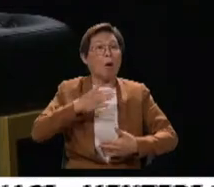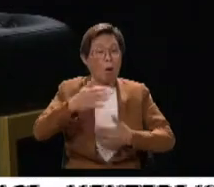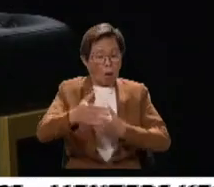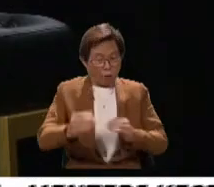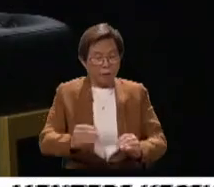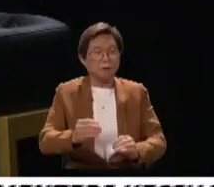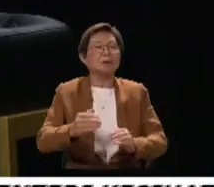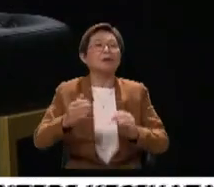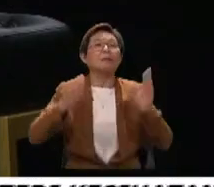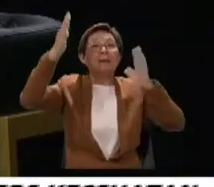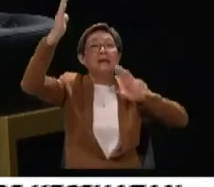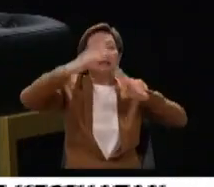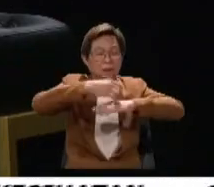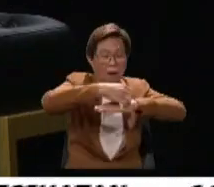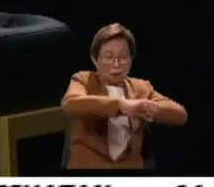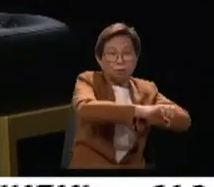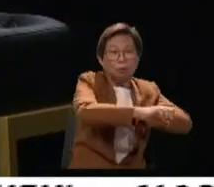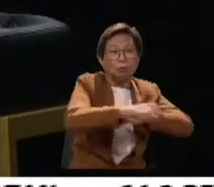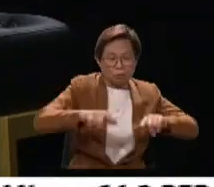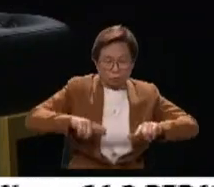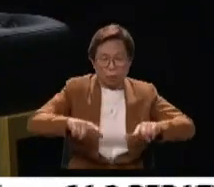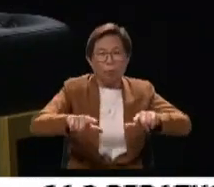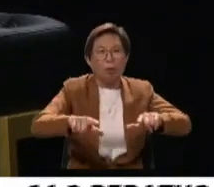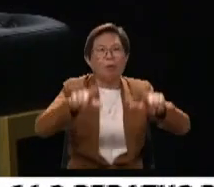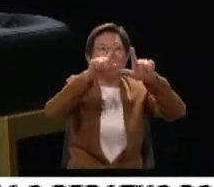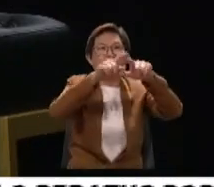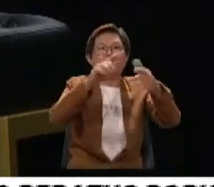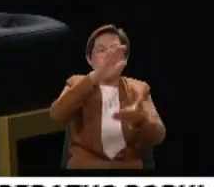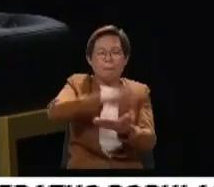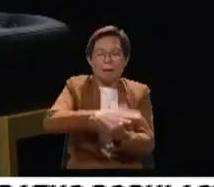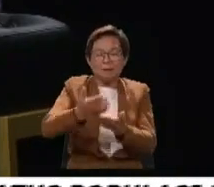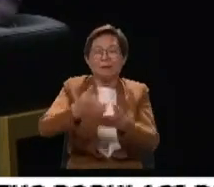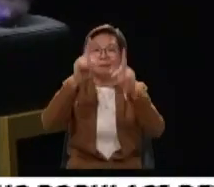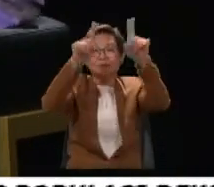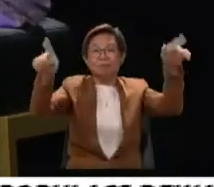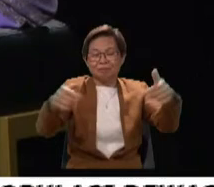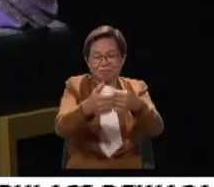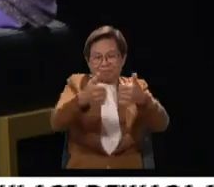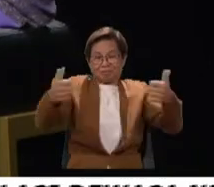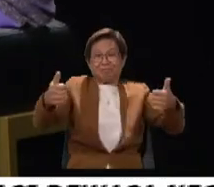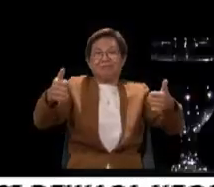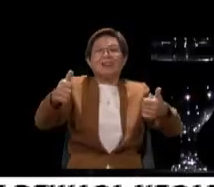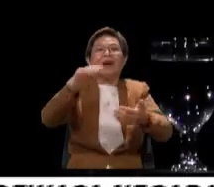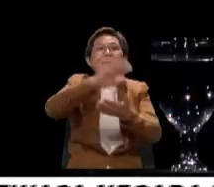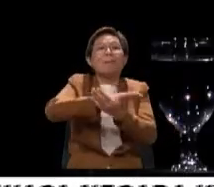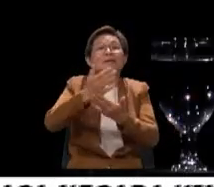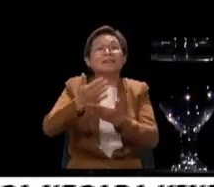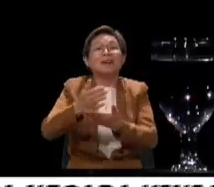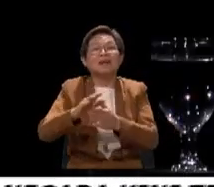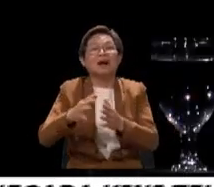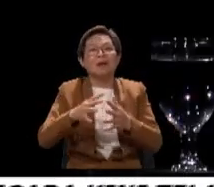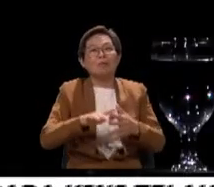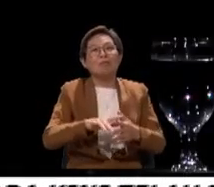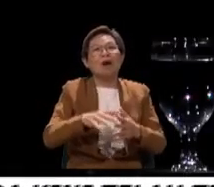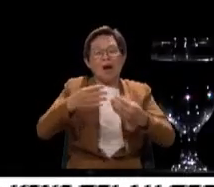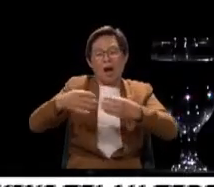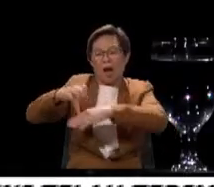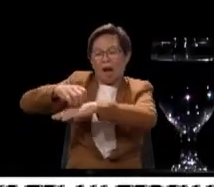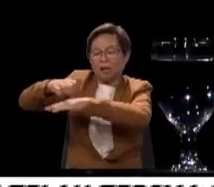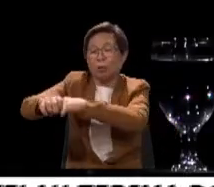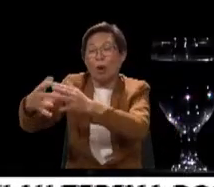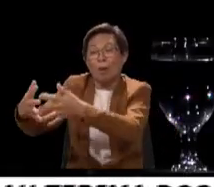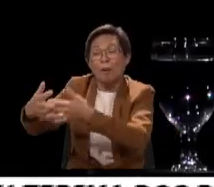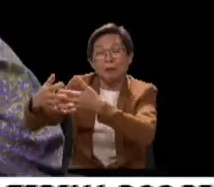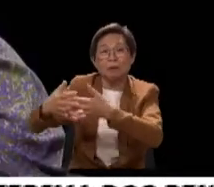mengeksport apa ni perabut kabinet kitchen kitchen kabinet ke us eh jadi ini satu pasaran yang sangat lumayan dan